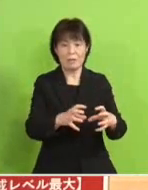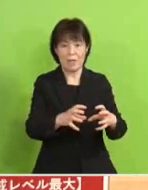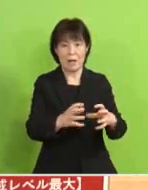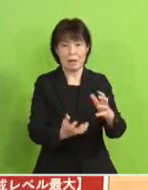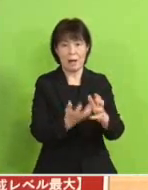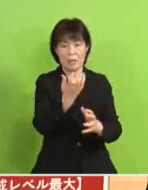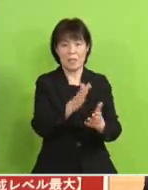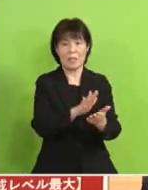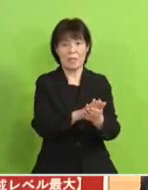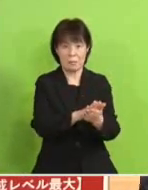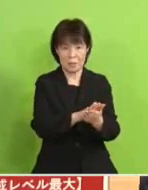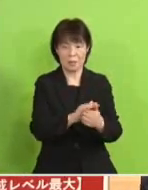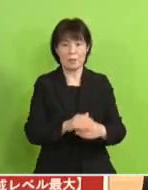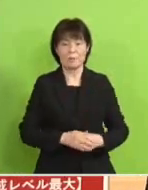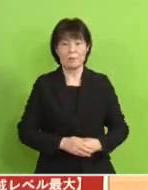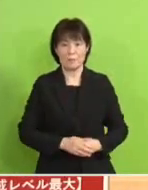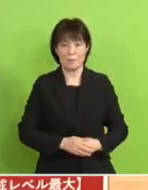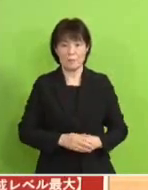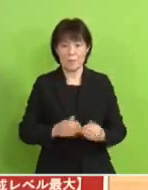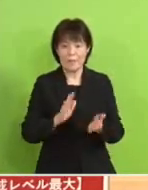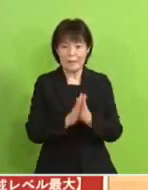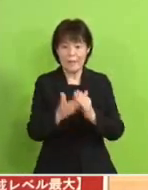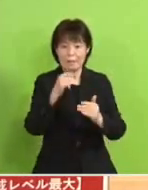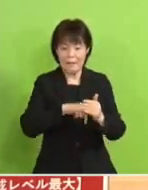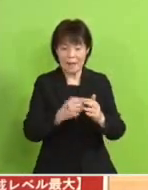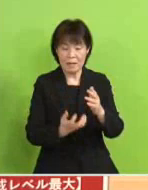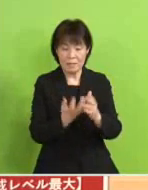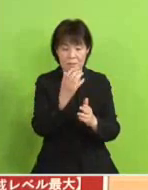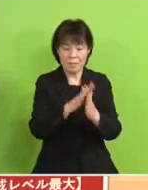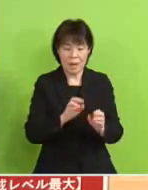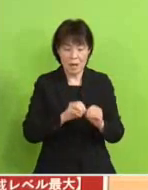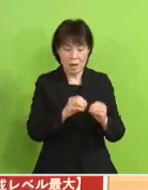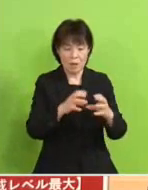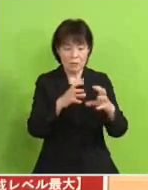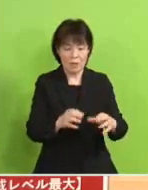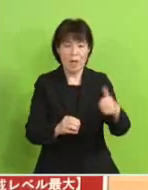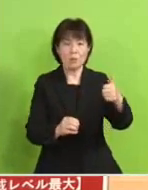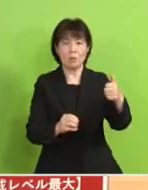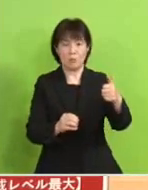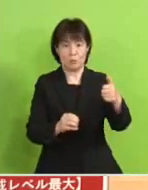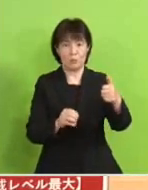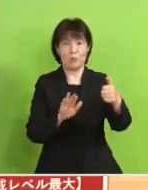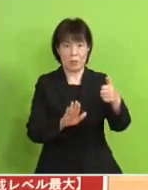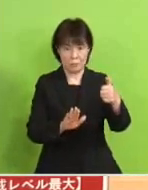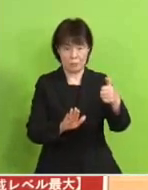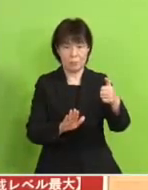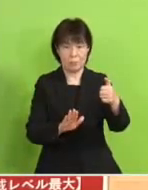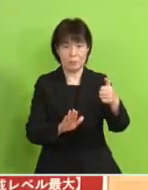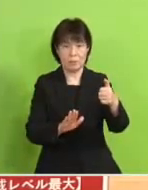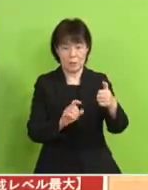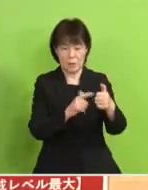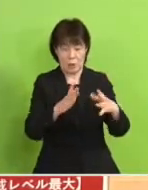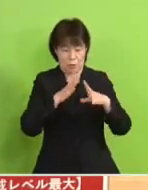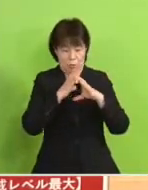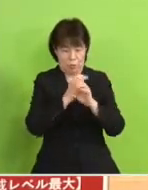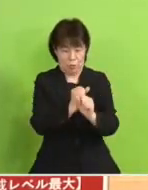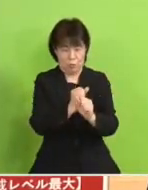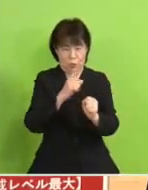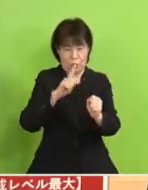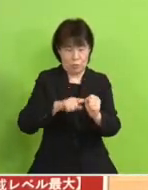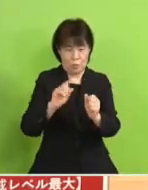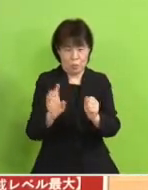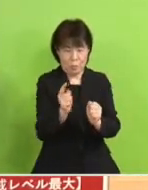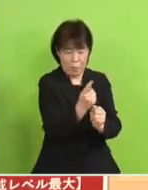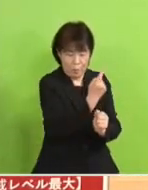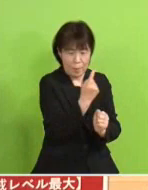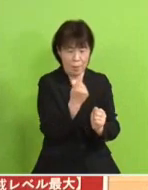ています。これまでに県内で発生したクラスターは50件でありますから、いかに集中しているのかが